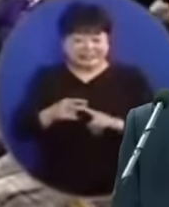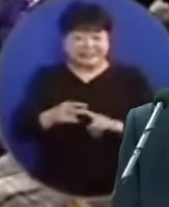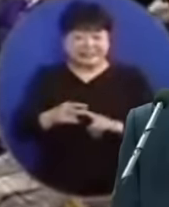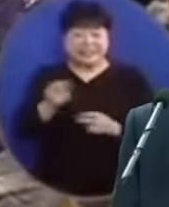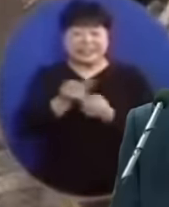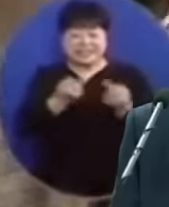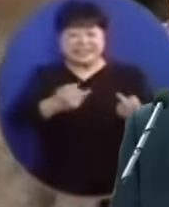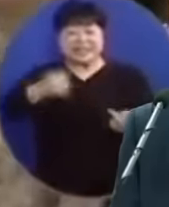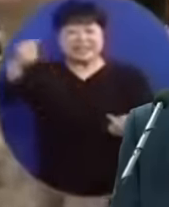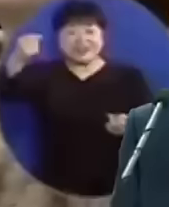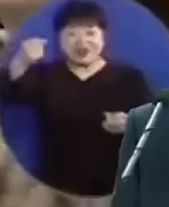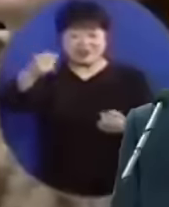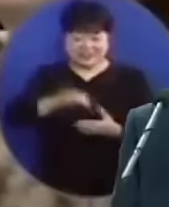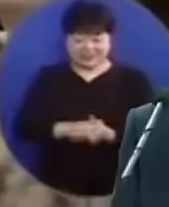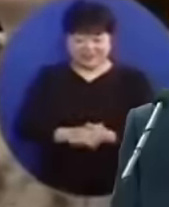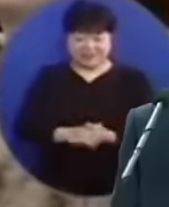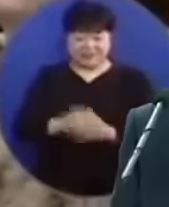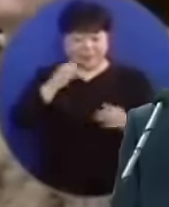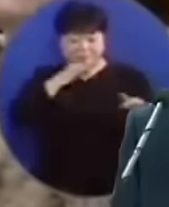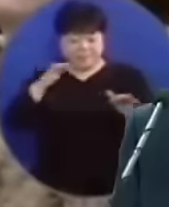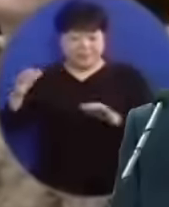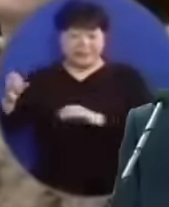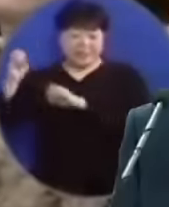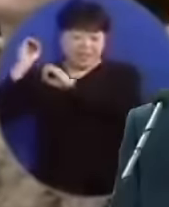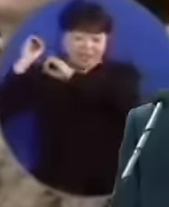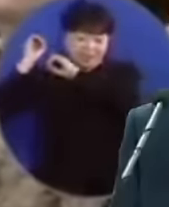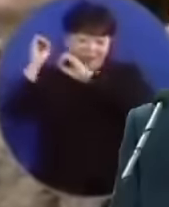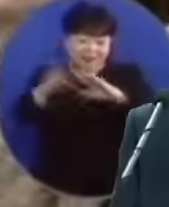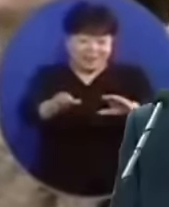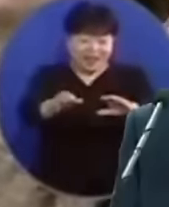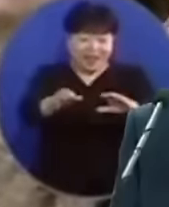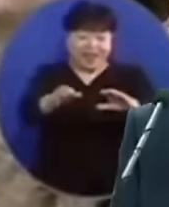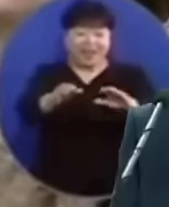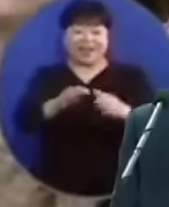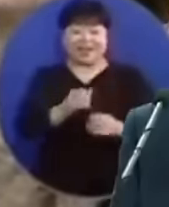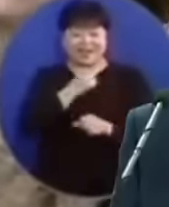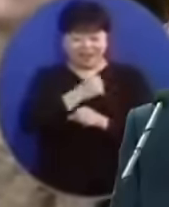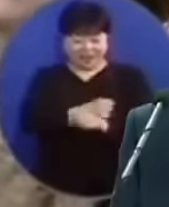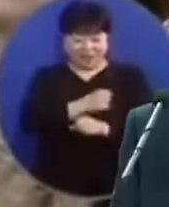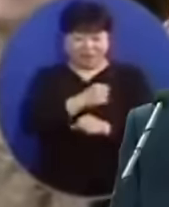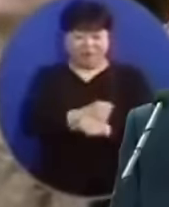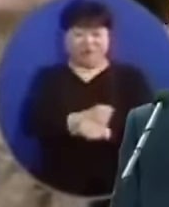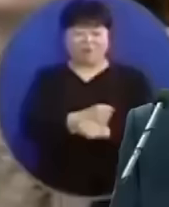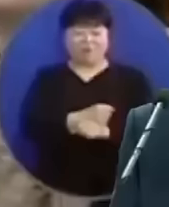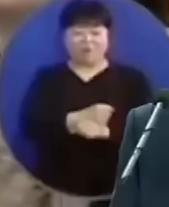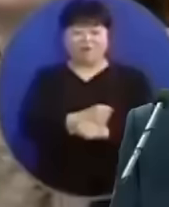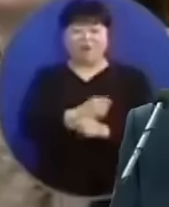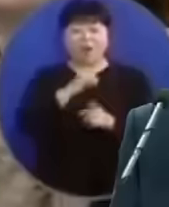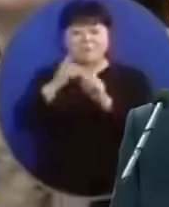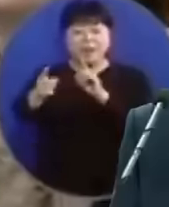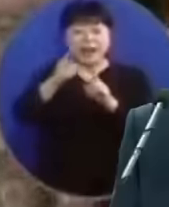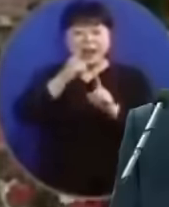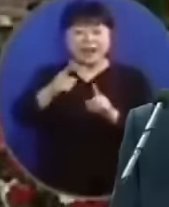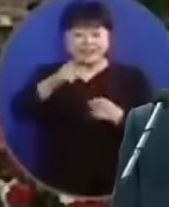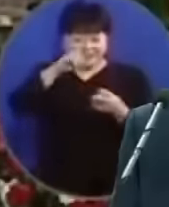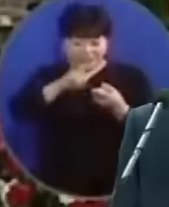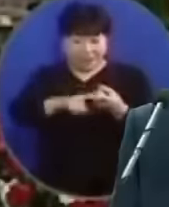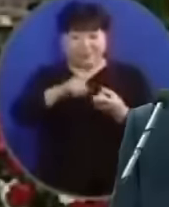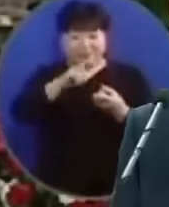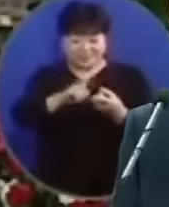이 산들어 들리어 바다에 던져라 하며, 그 말하는 것이